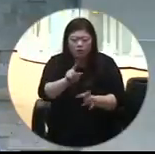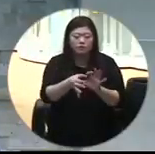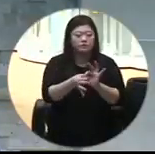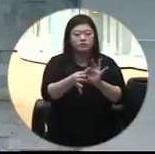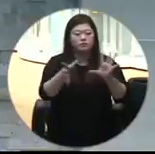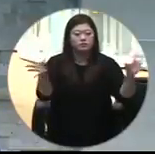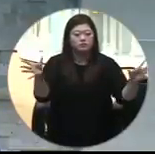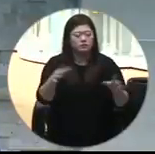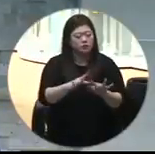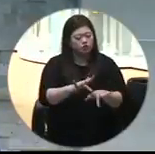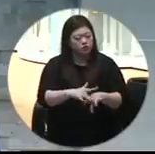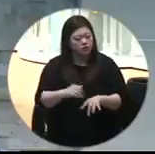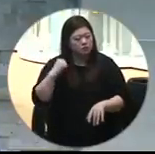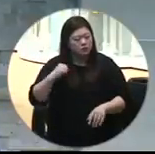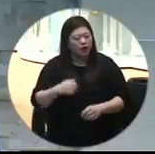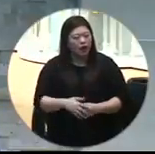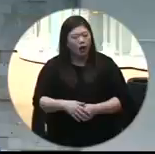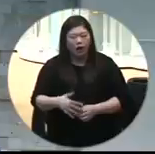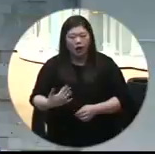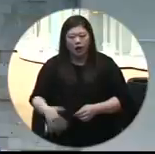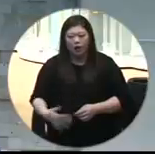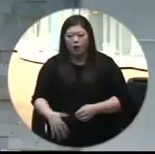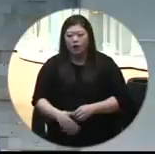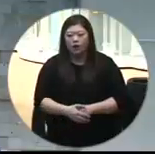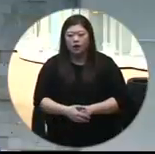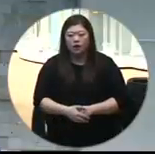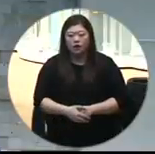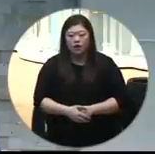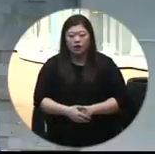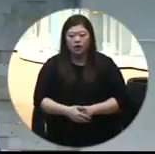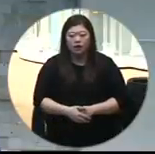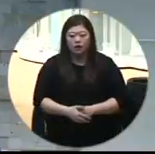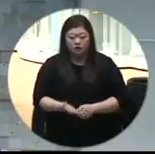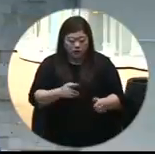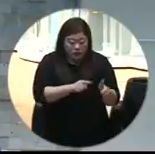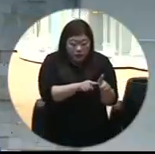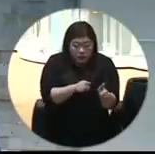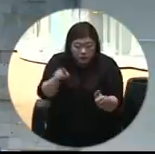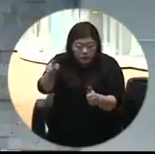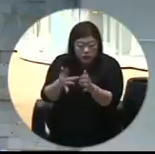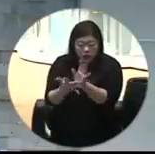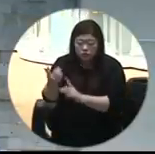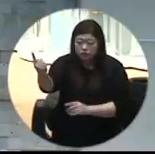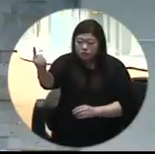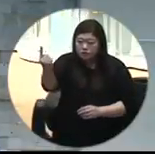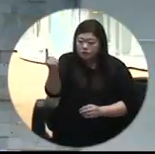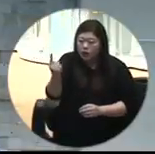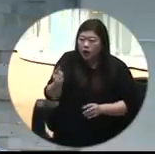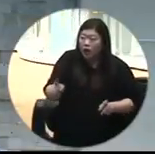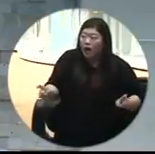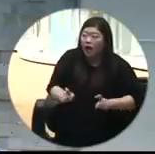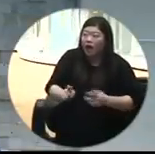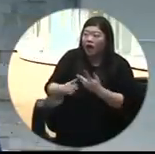귀신 들린 자가 예수님 만나자마자 자신의 정체를 드러내기